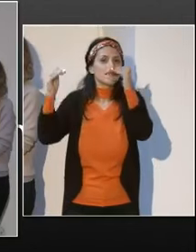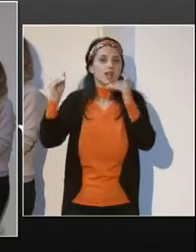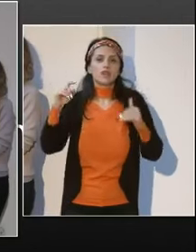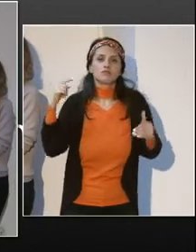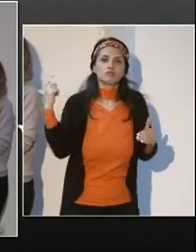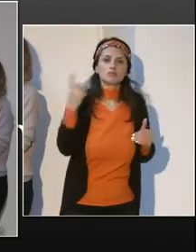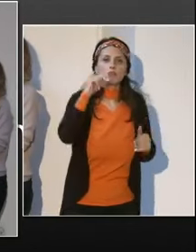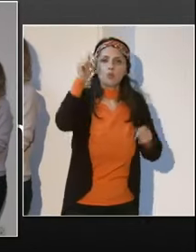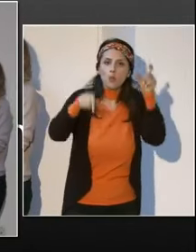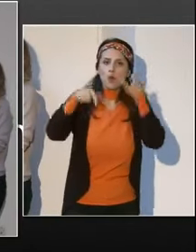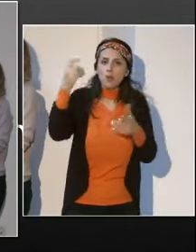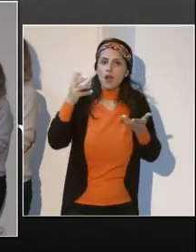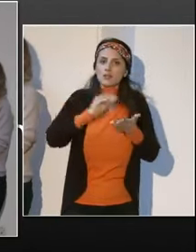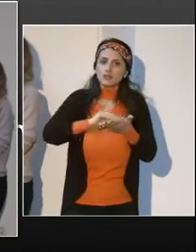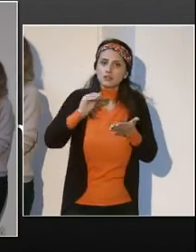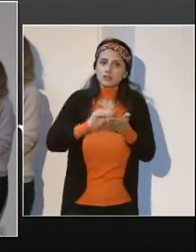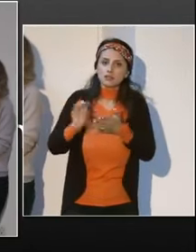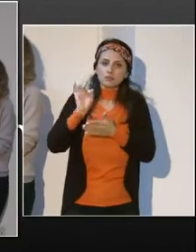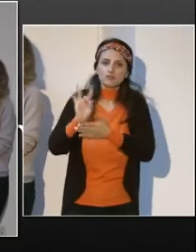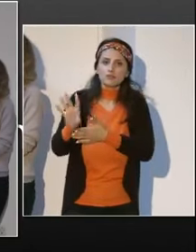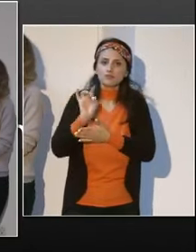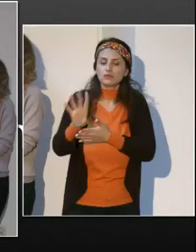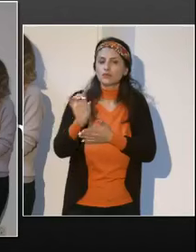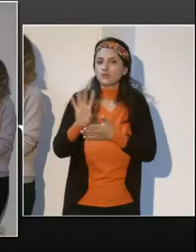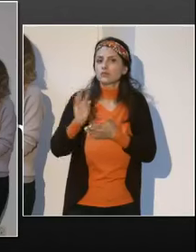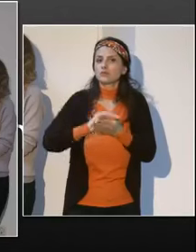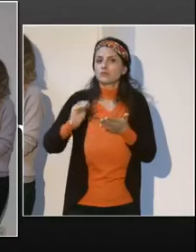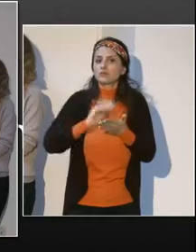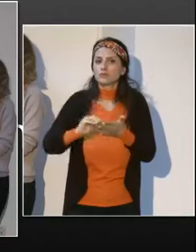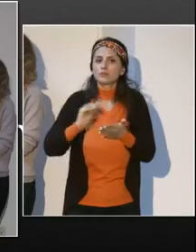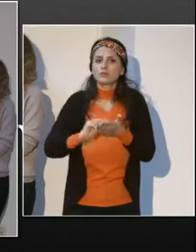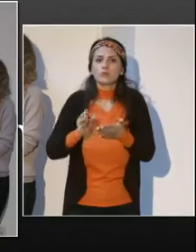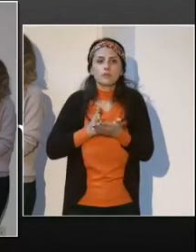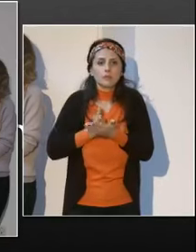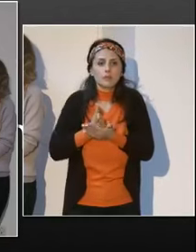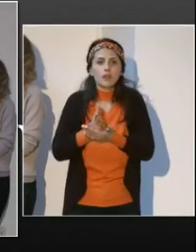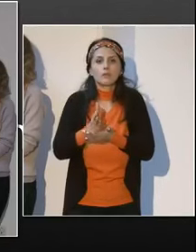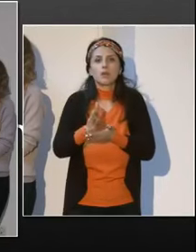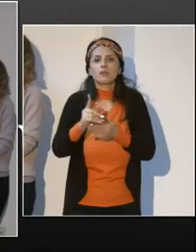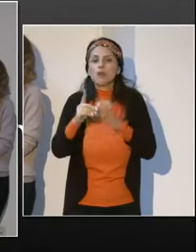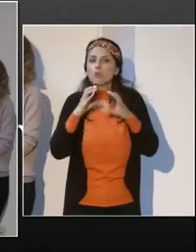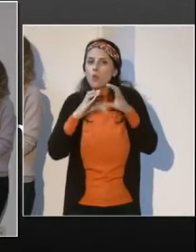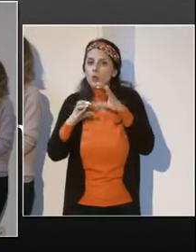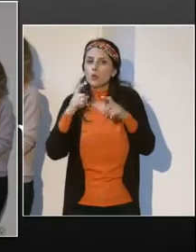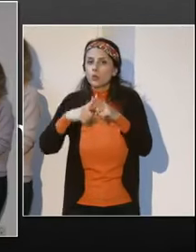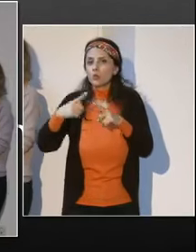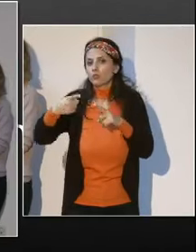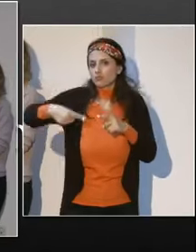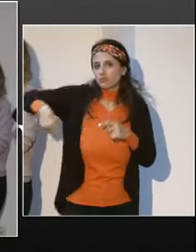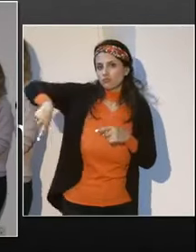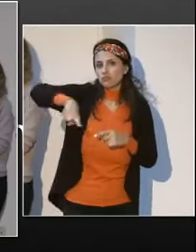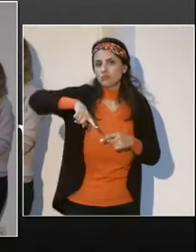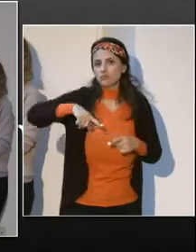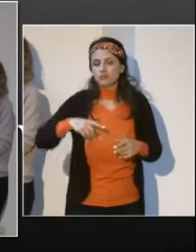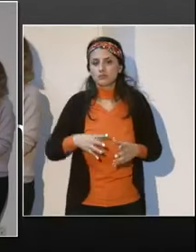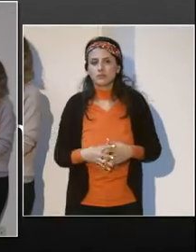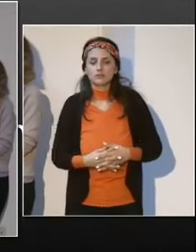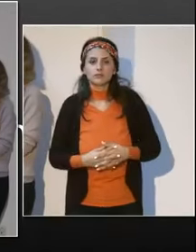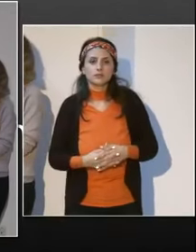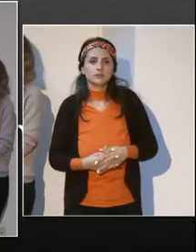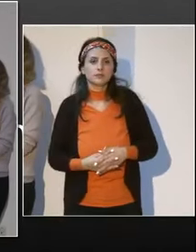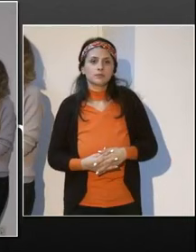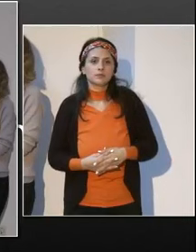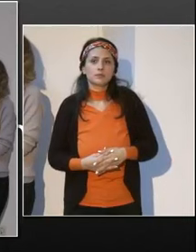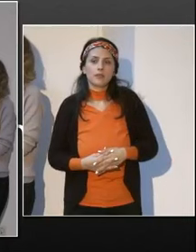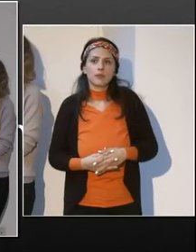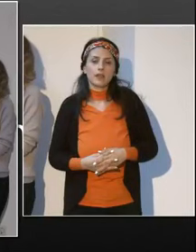care ne scriu și sunt intra permanenta in permanenta comunicare de noi cunoștințe i.am primul rând așa